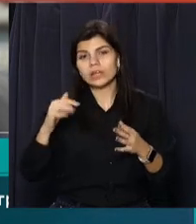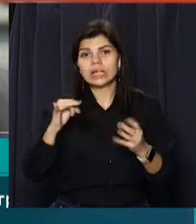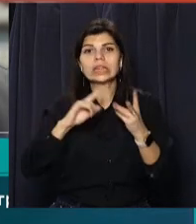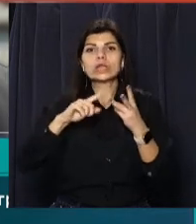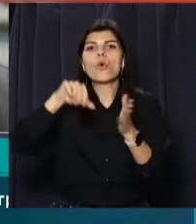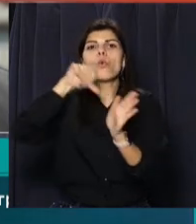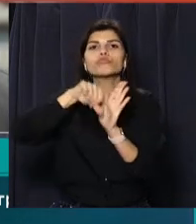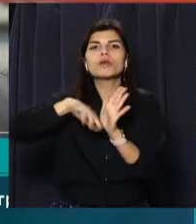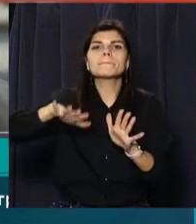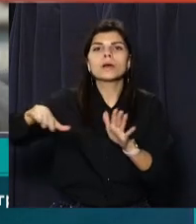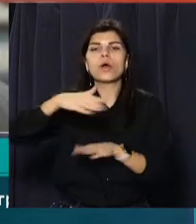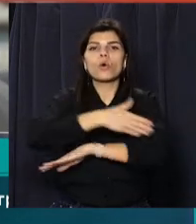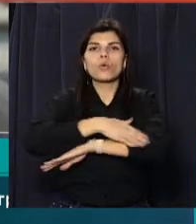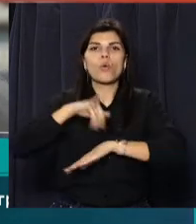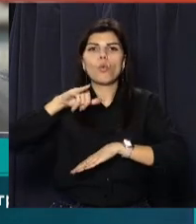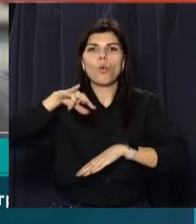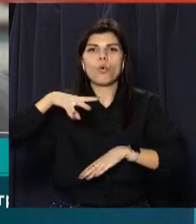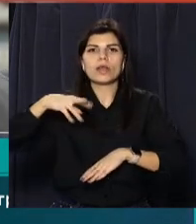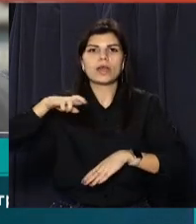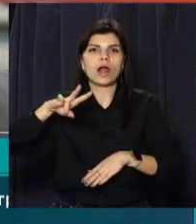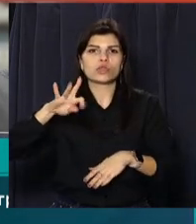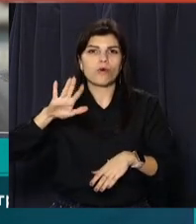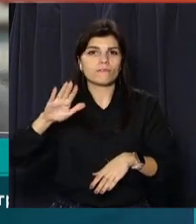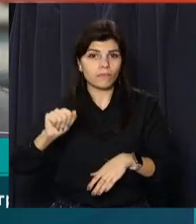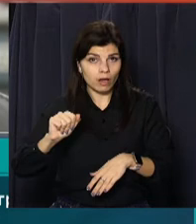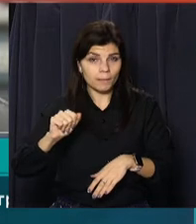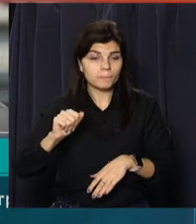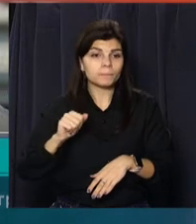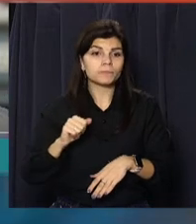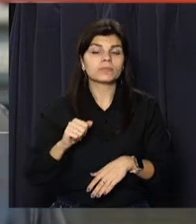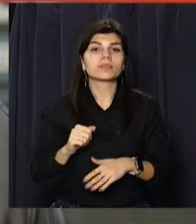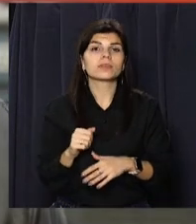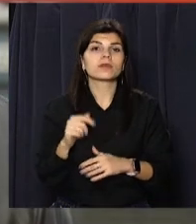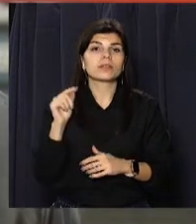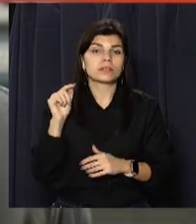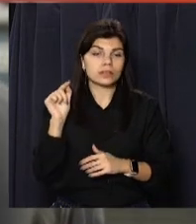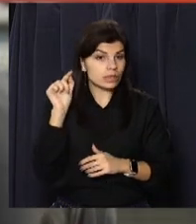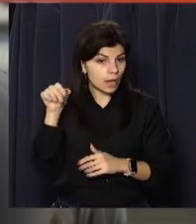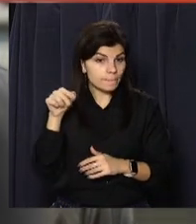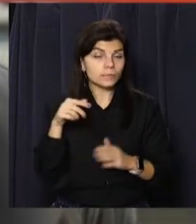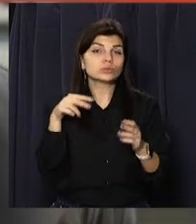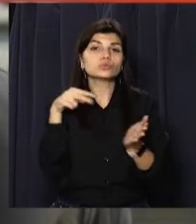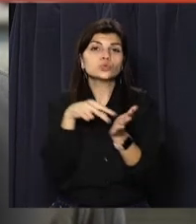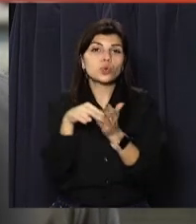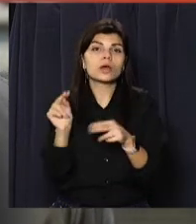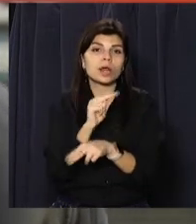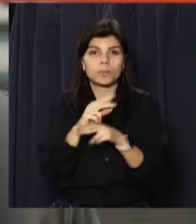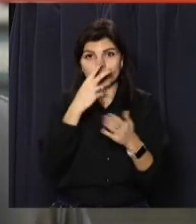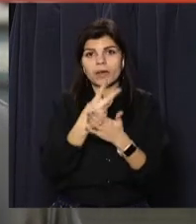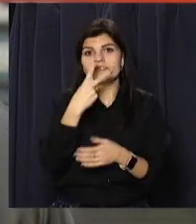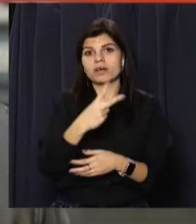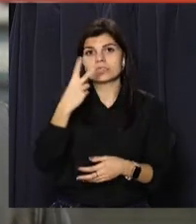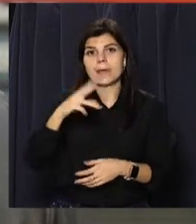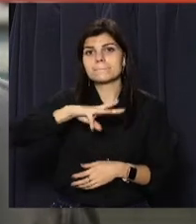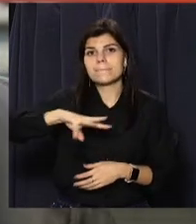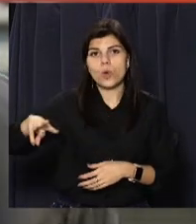третий участок – это сама улица Ульянова, то есть так называемая S-образная кривая. Там стоимость работ порядка 22